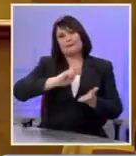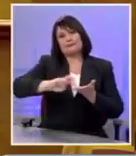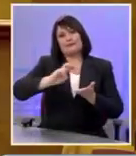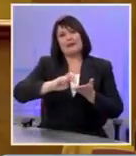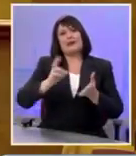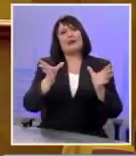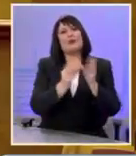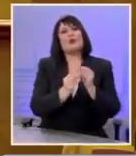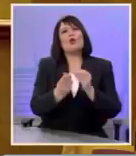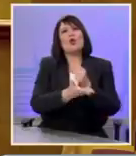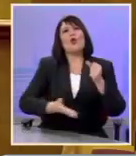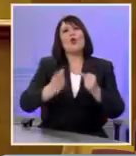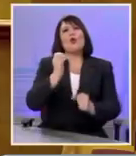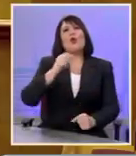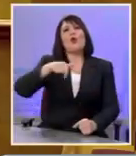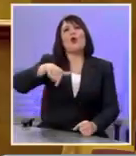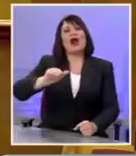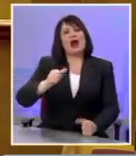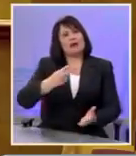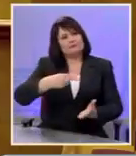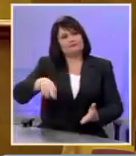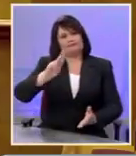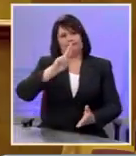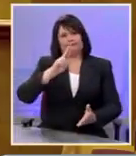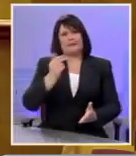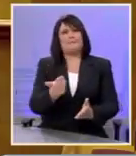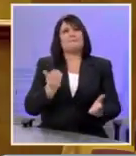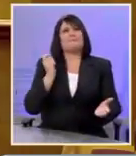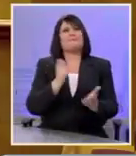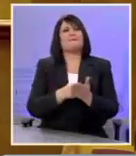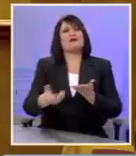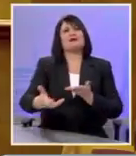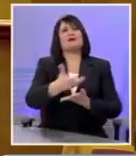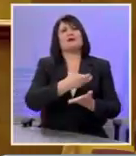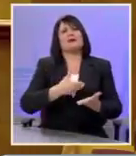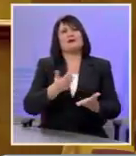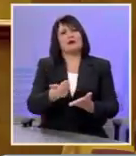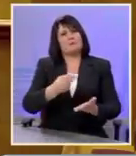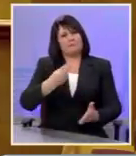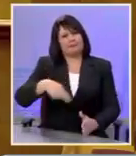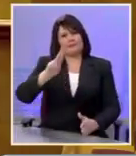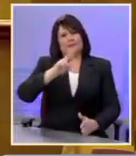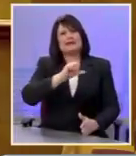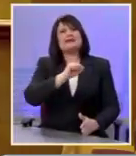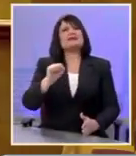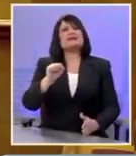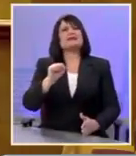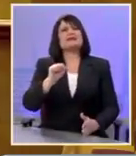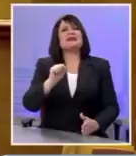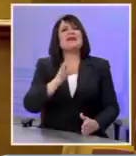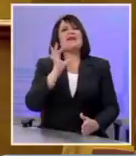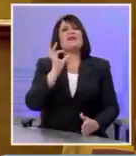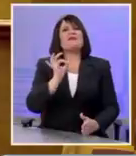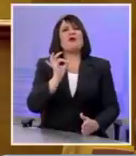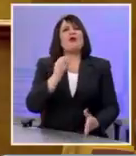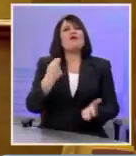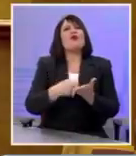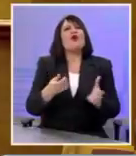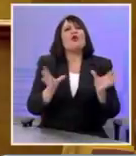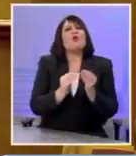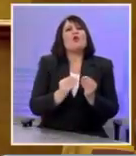ΟΓΑ, αύξηση της προκαταβολής φόρου εισοδήματος, αύξηση του συντελεστή φόρου